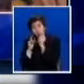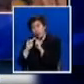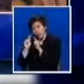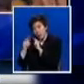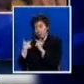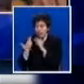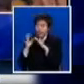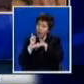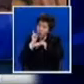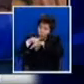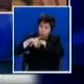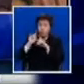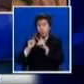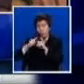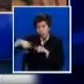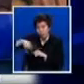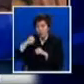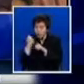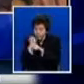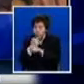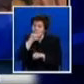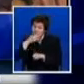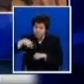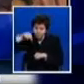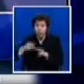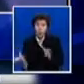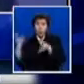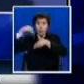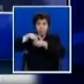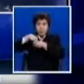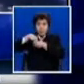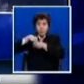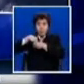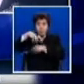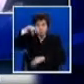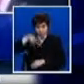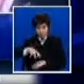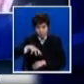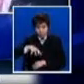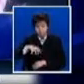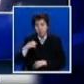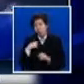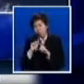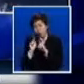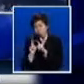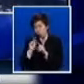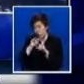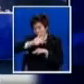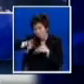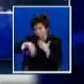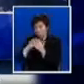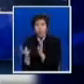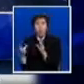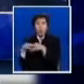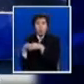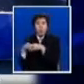อินเทอร์เน็ตมีทั้งเรื่องการฝึกอาชีพและรวมทั้งที่ได้มีการจัดตั้งฟิสิกส์เซ็นเตอร์ก็จะเอามาบูรณาการรวมกันเช่น